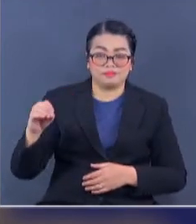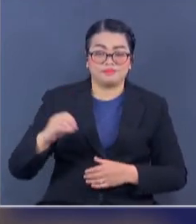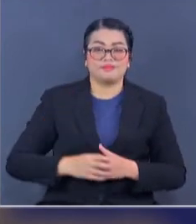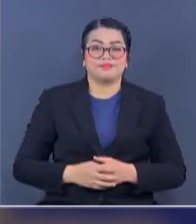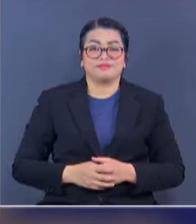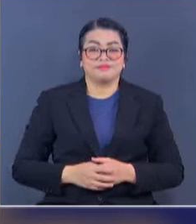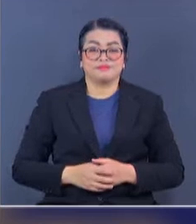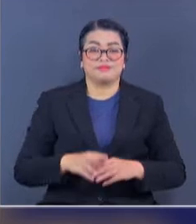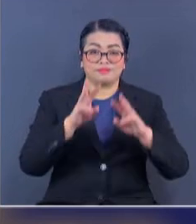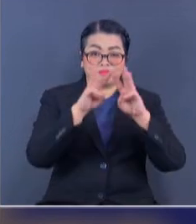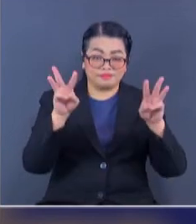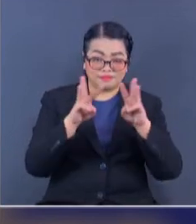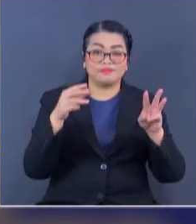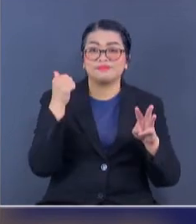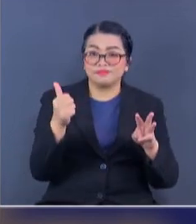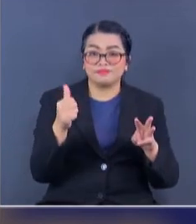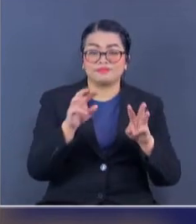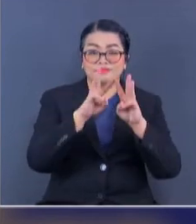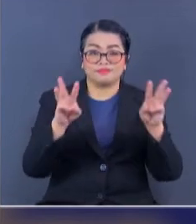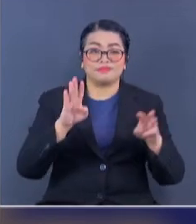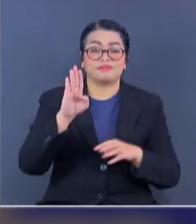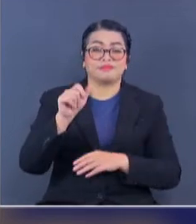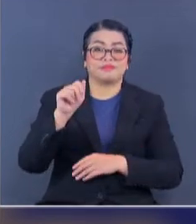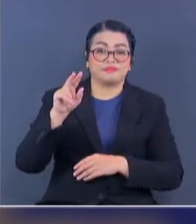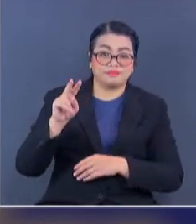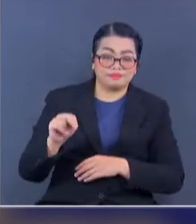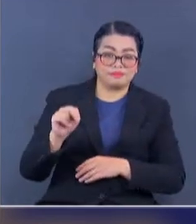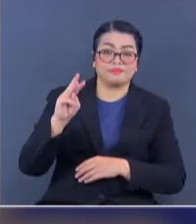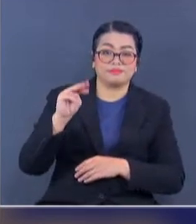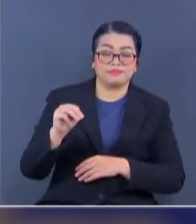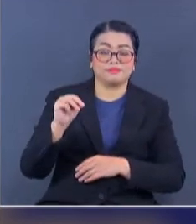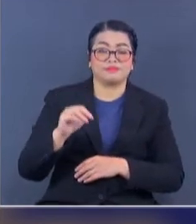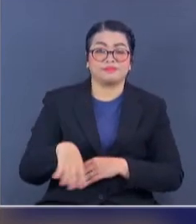026300700หรือว่าที่เว็บไซต์ของแบมนะครับ www.bam.bam นะครับ